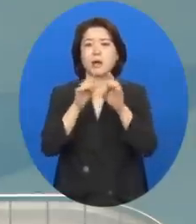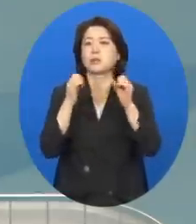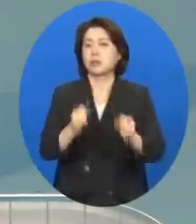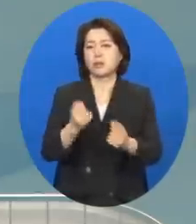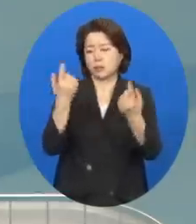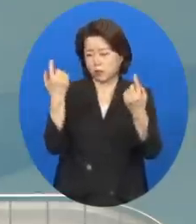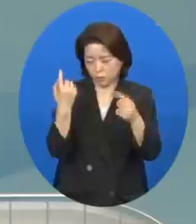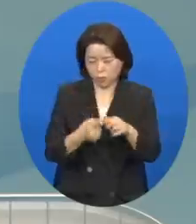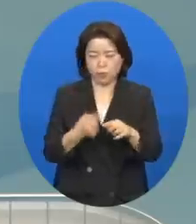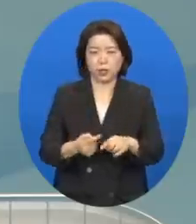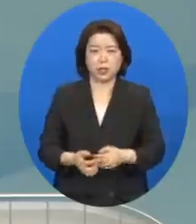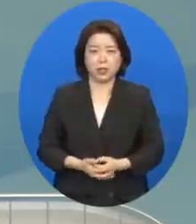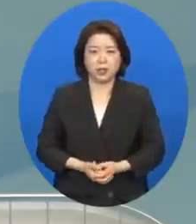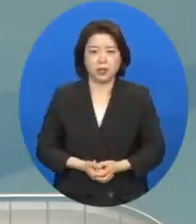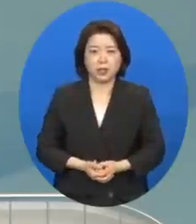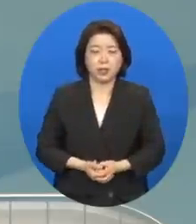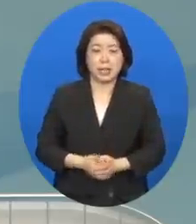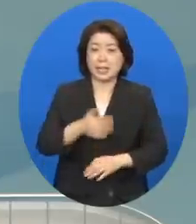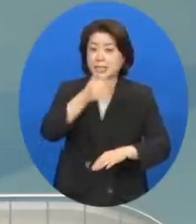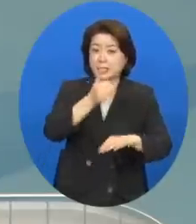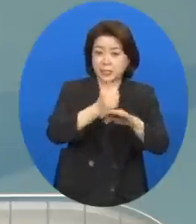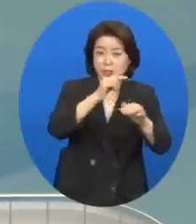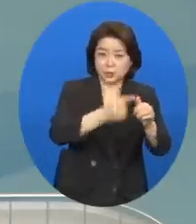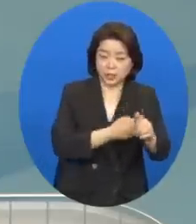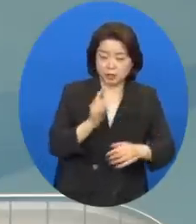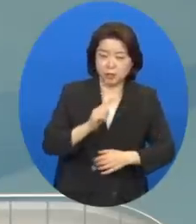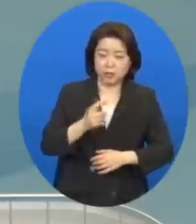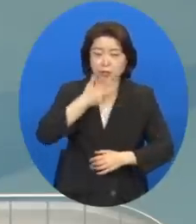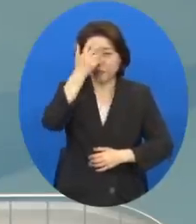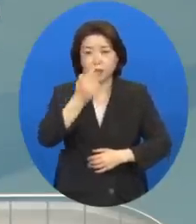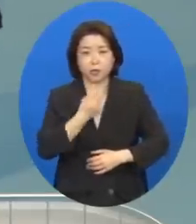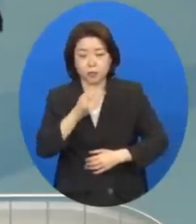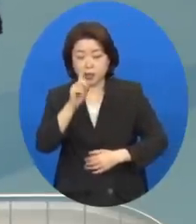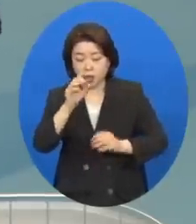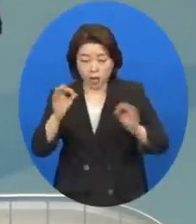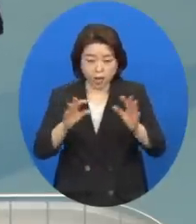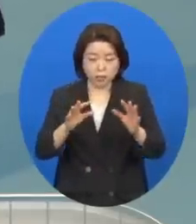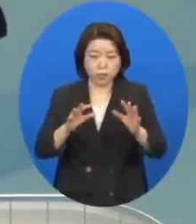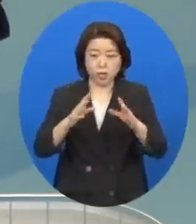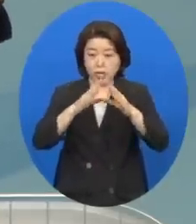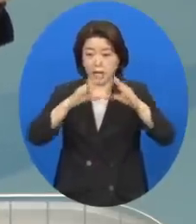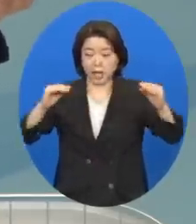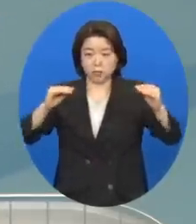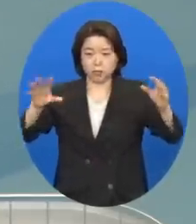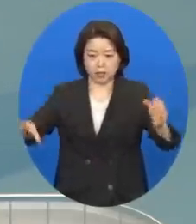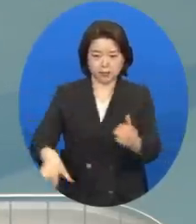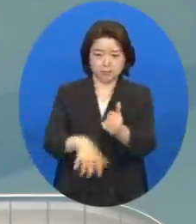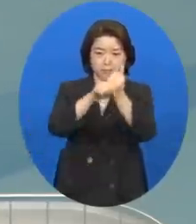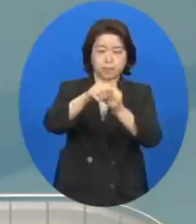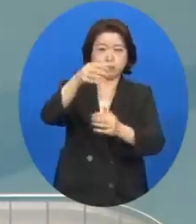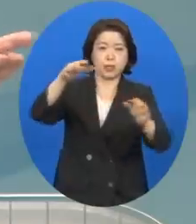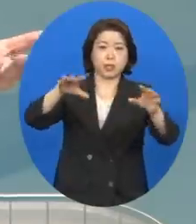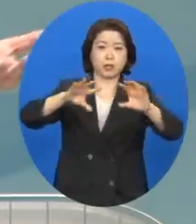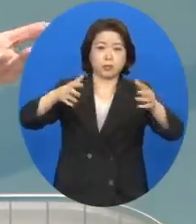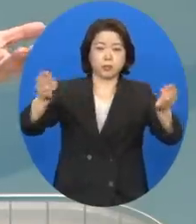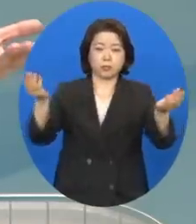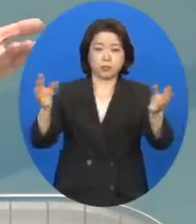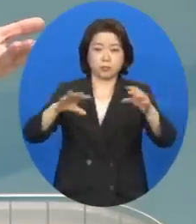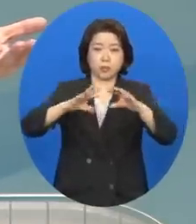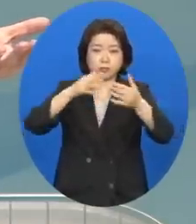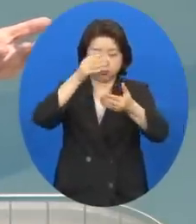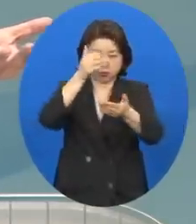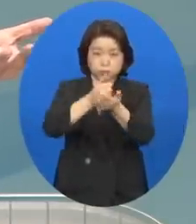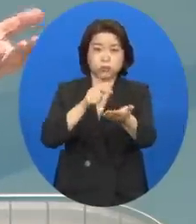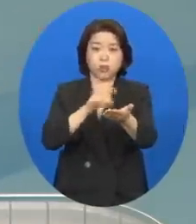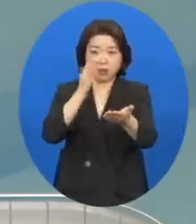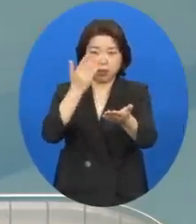거죠. 그리고 결국은 요셉이 한순간에 애굽의 총리가 됩니다. 요셉이 총리가 되게 해달라고